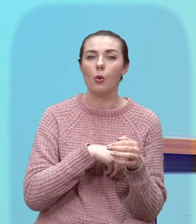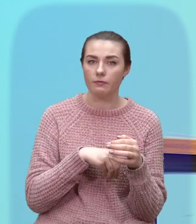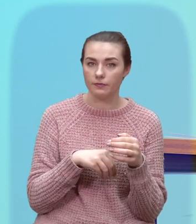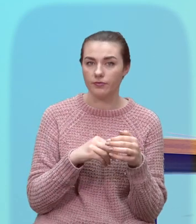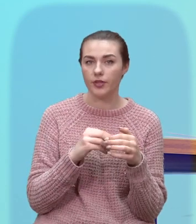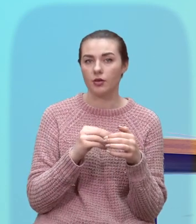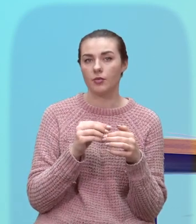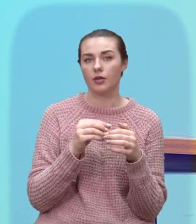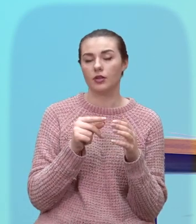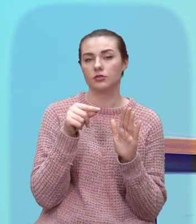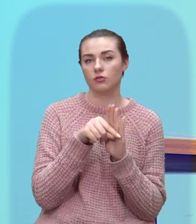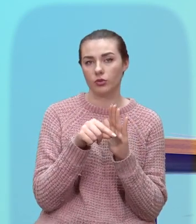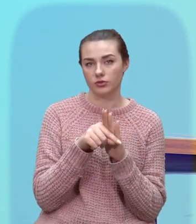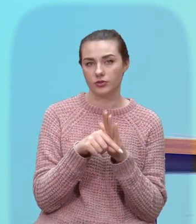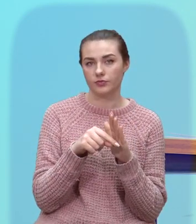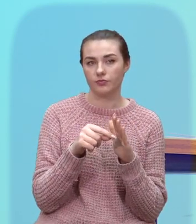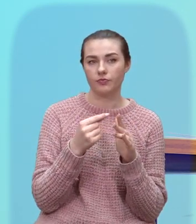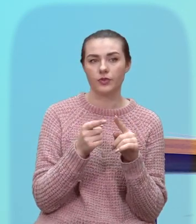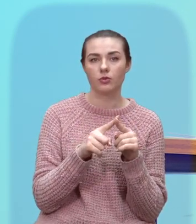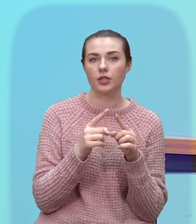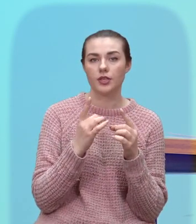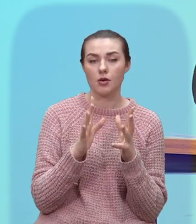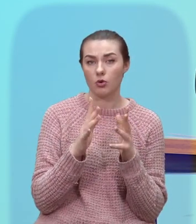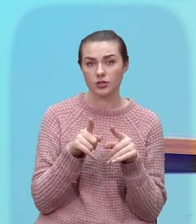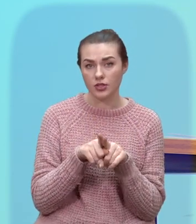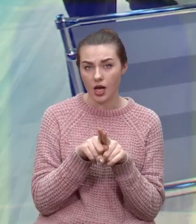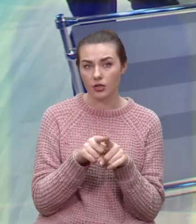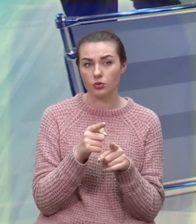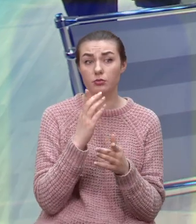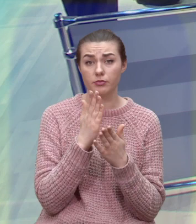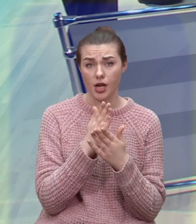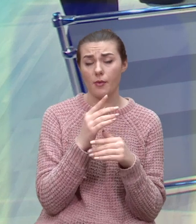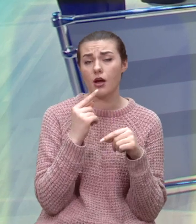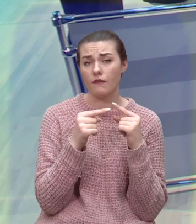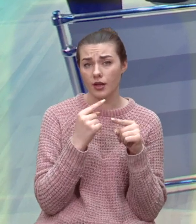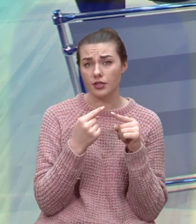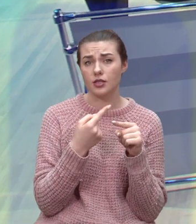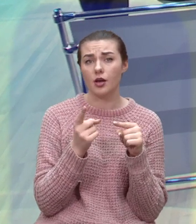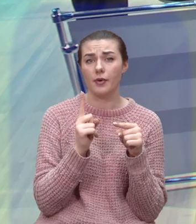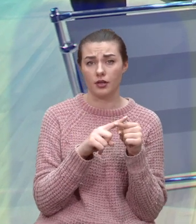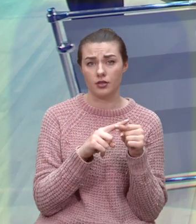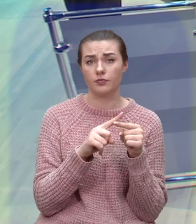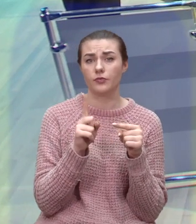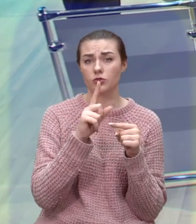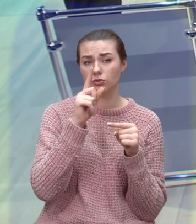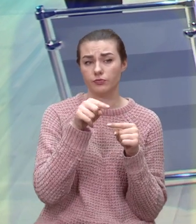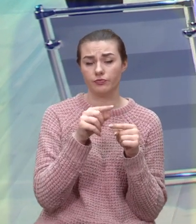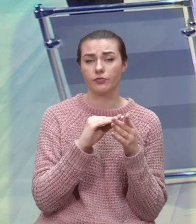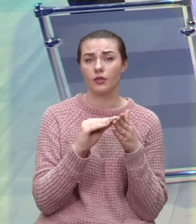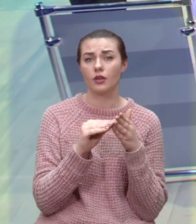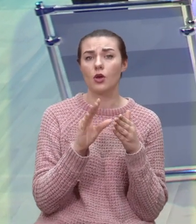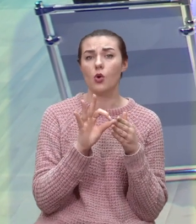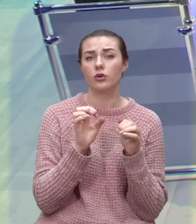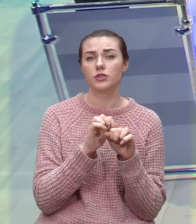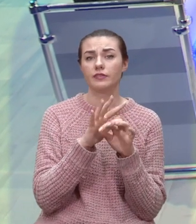духовным свойствам тут наверно не просто намеки тут прямым текстом даже говорится the melody речь